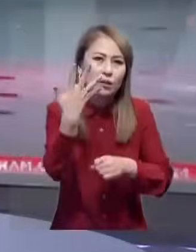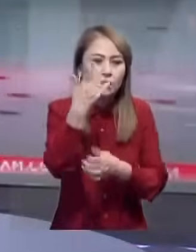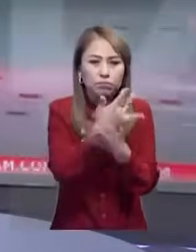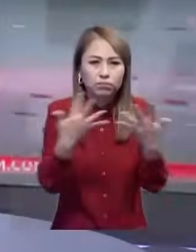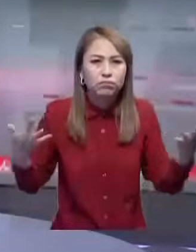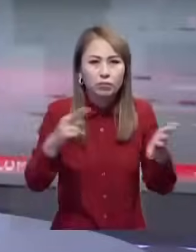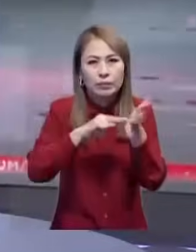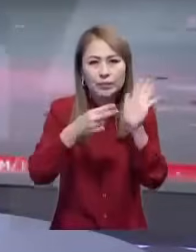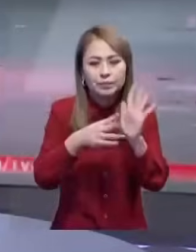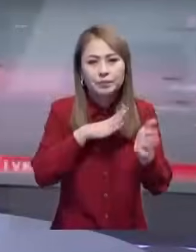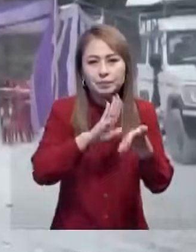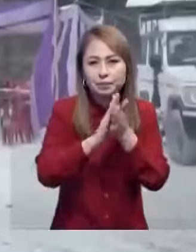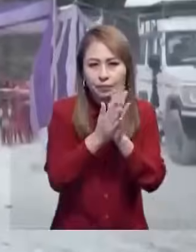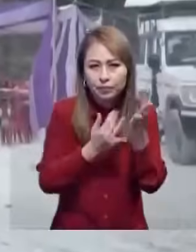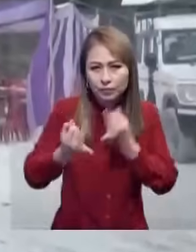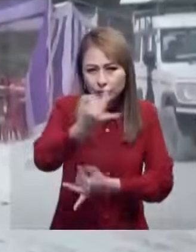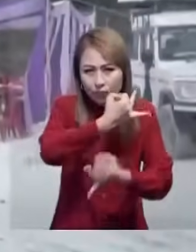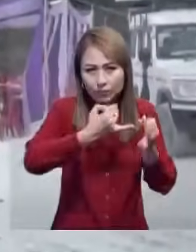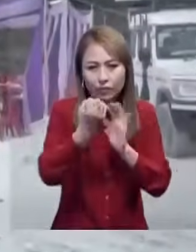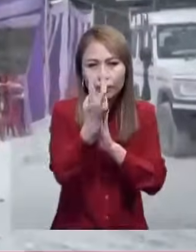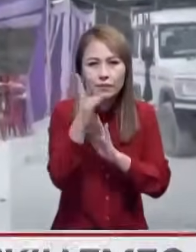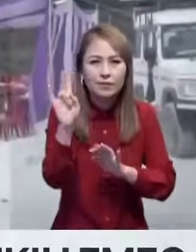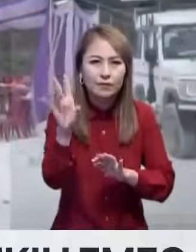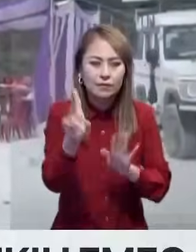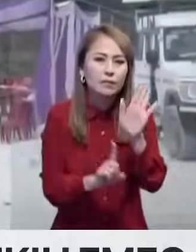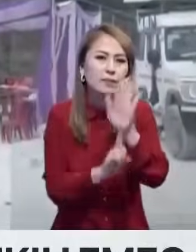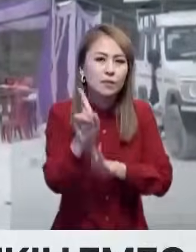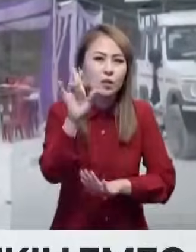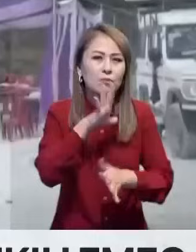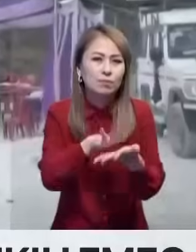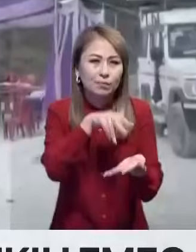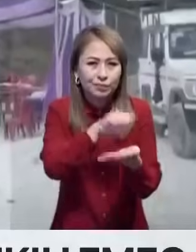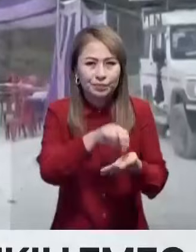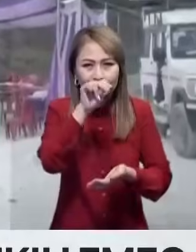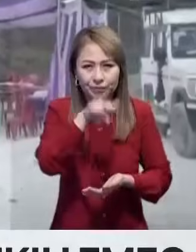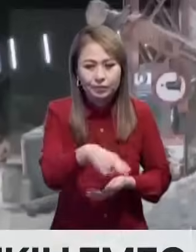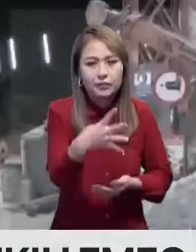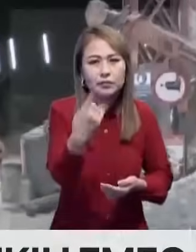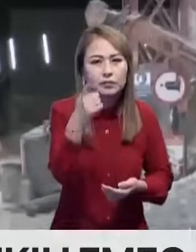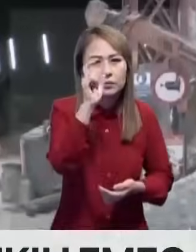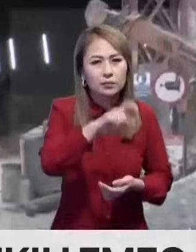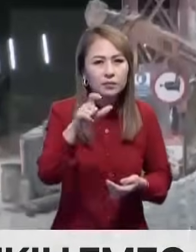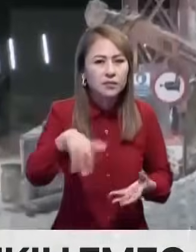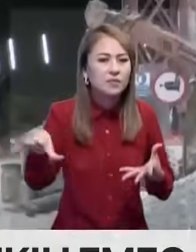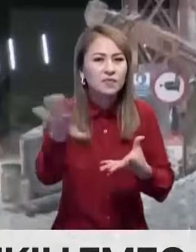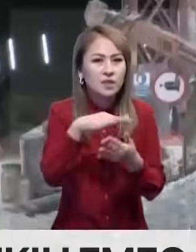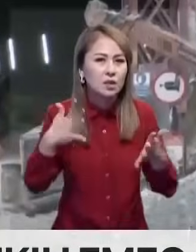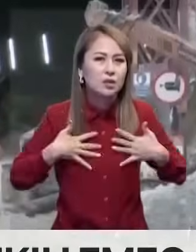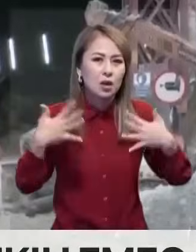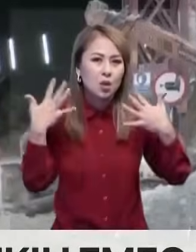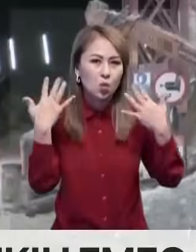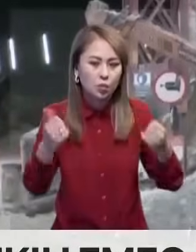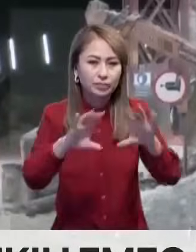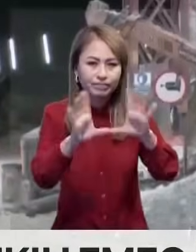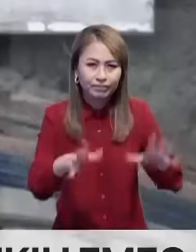түрлі жоспарды талқылауға кірісті. Шенеуніктер 12 қарашадағы апаттан кейін жер астында қалып қалған 41 адамның бәрі дін аман дейді.